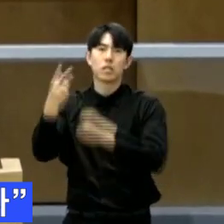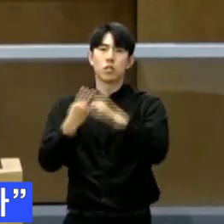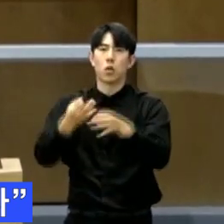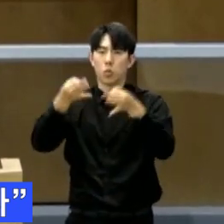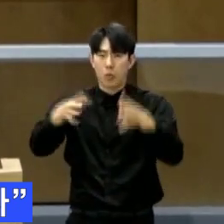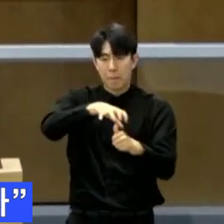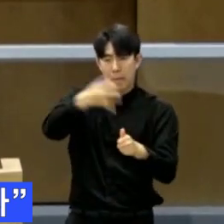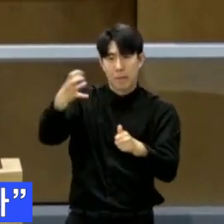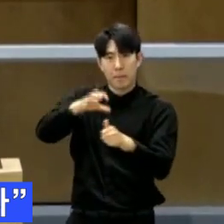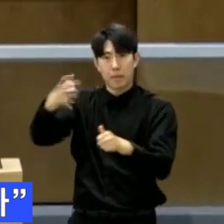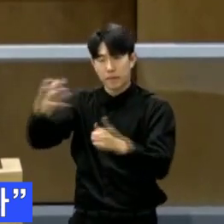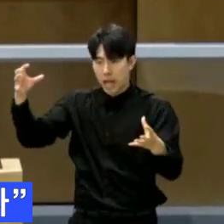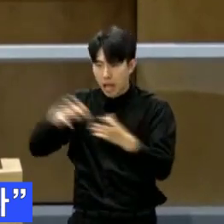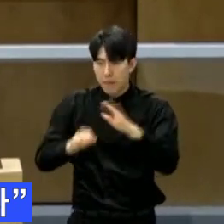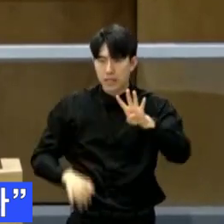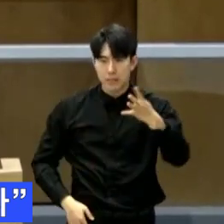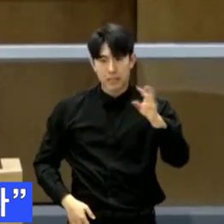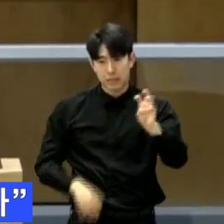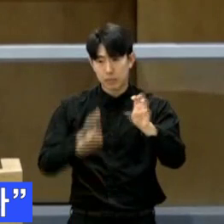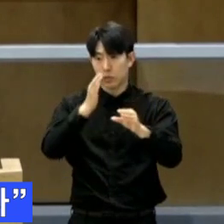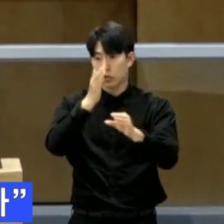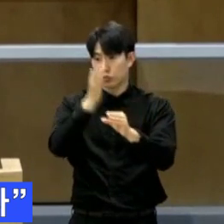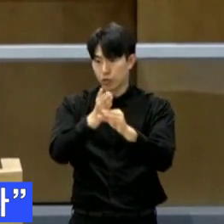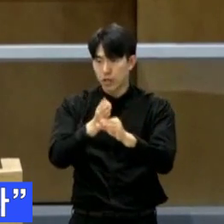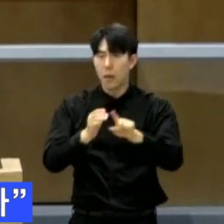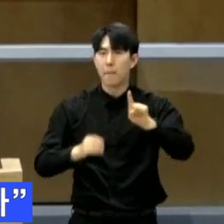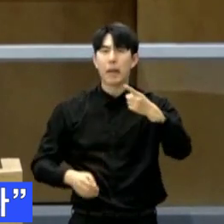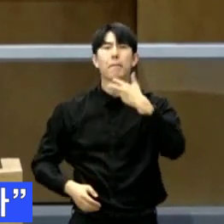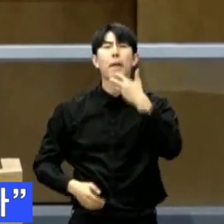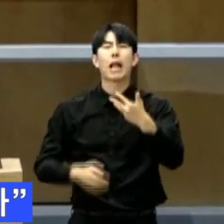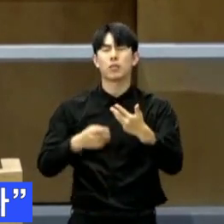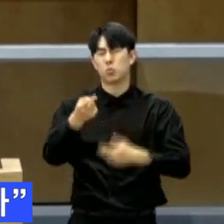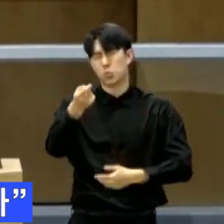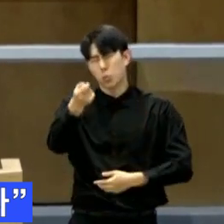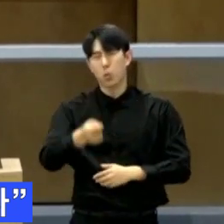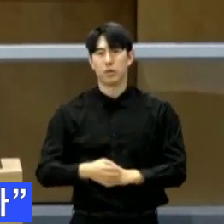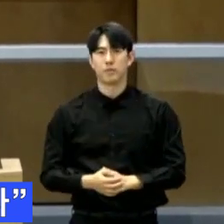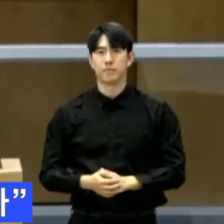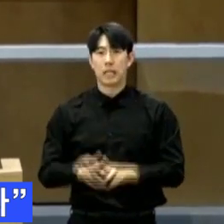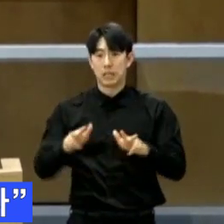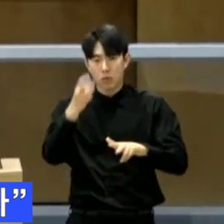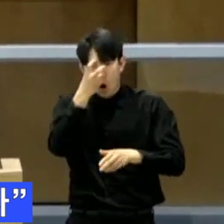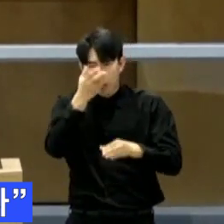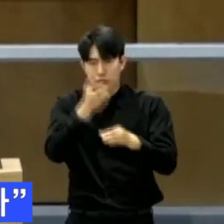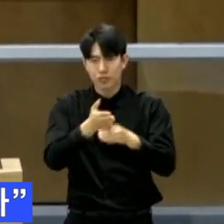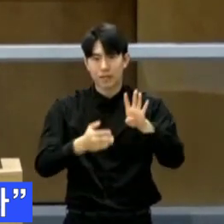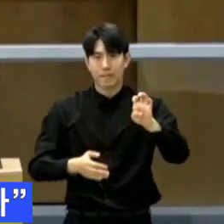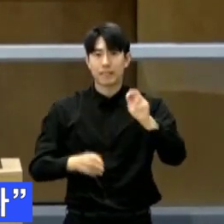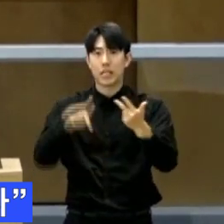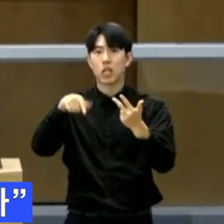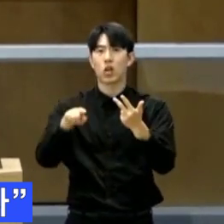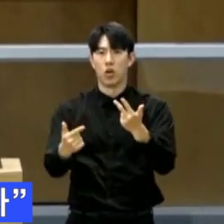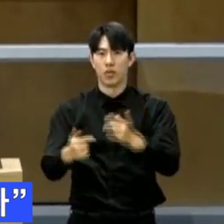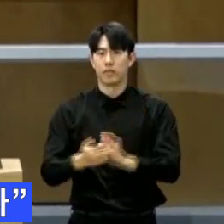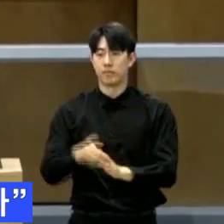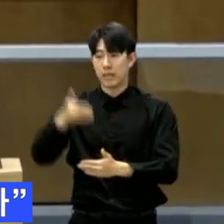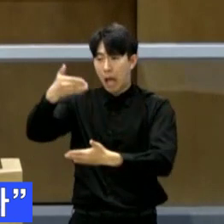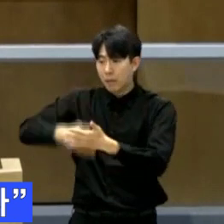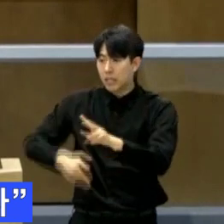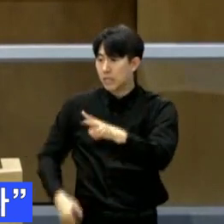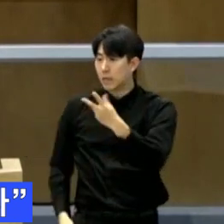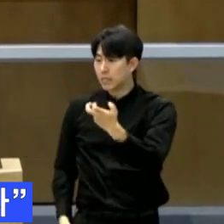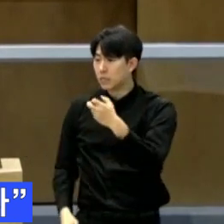규제개혁 성과는 총 430건 중 108건에 불과합니다. 검토 중인 사항은 47건이고